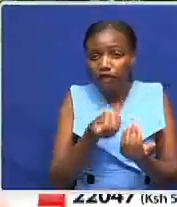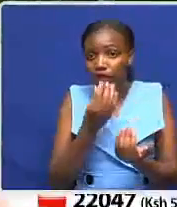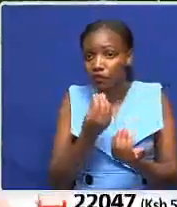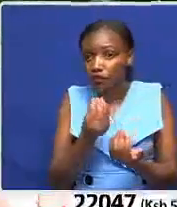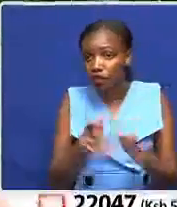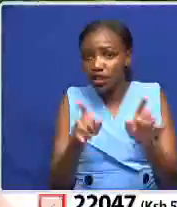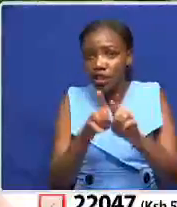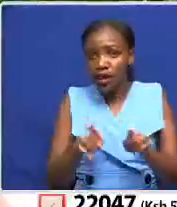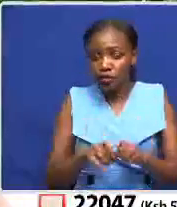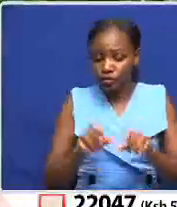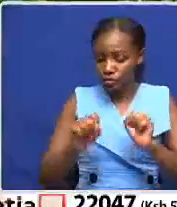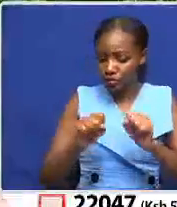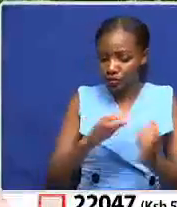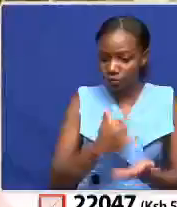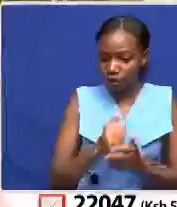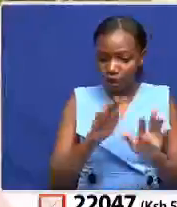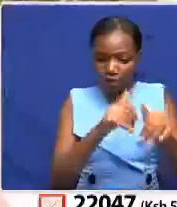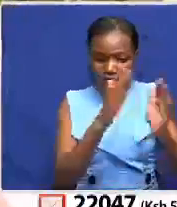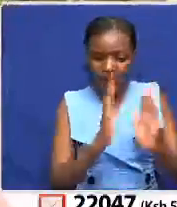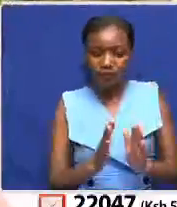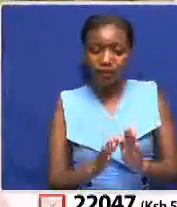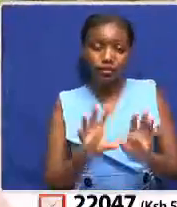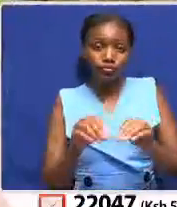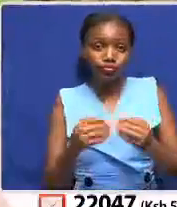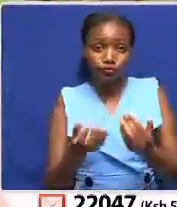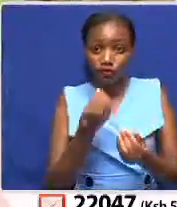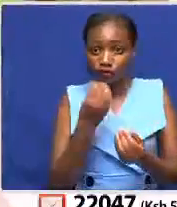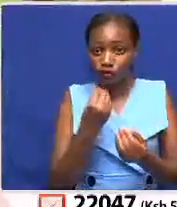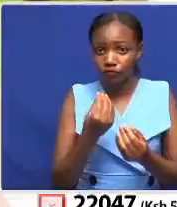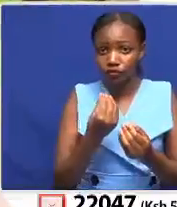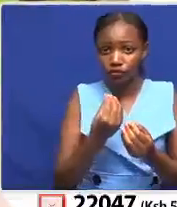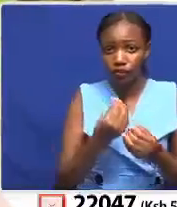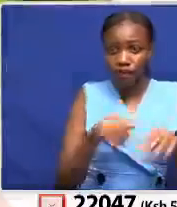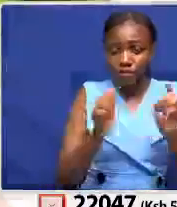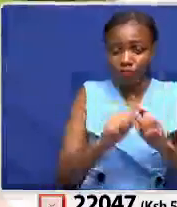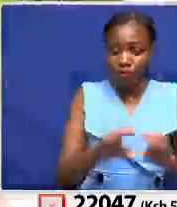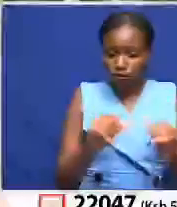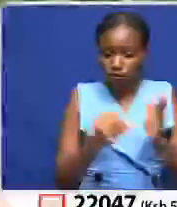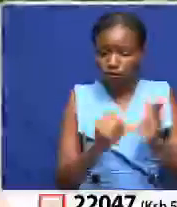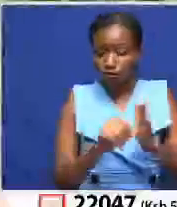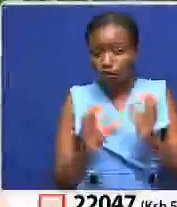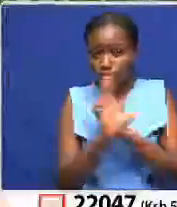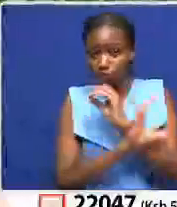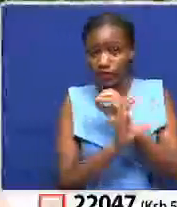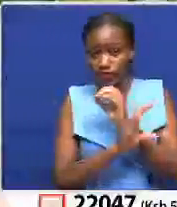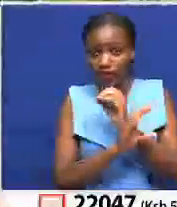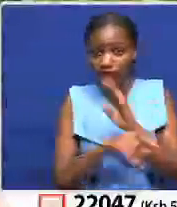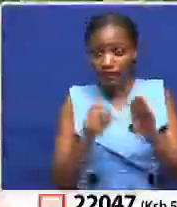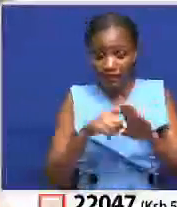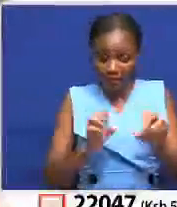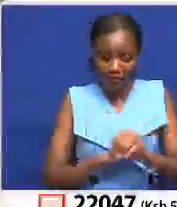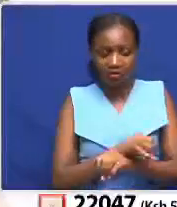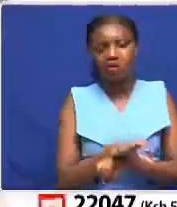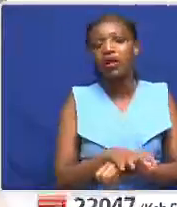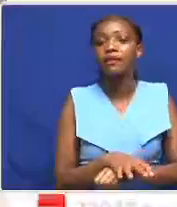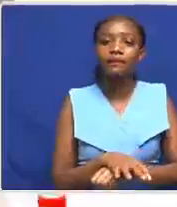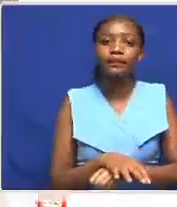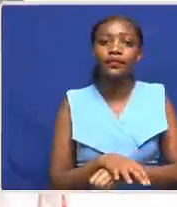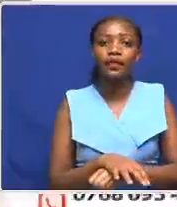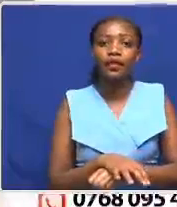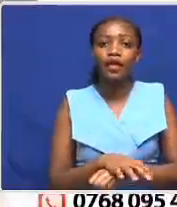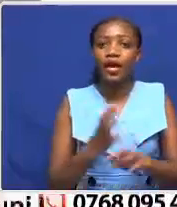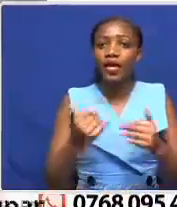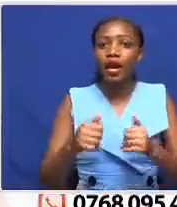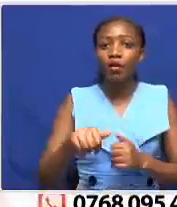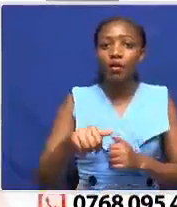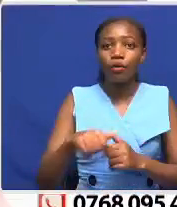imetajwa kama itakayowezesha wakulima kuzalisha chakula kitakachokidhi hitaji la taifa msimu huu wa janga la corona. Msaada huu ni